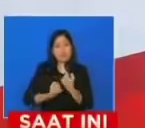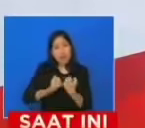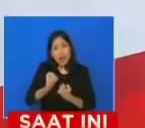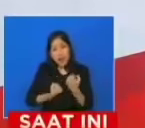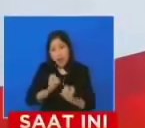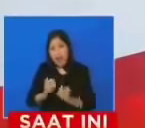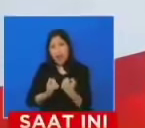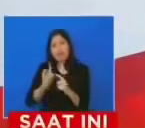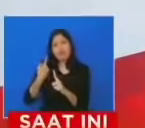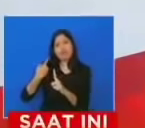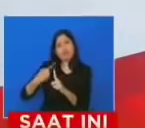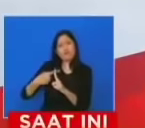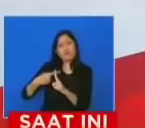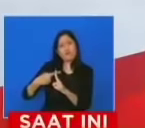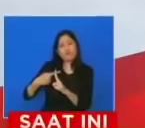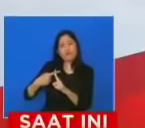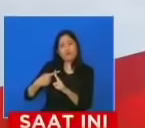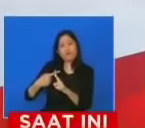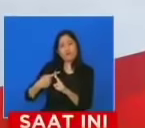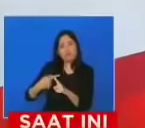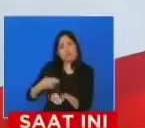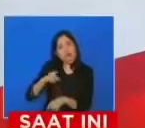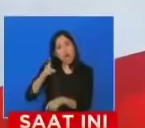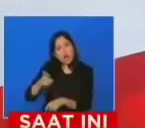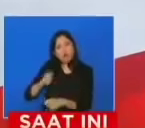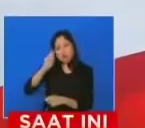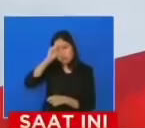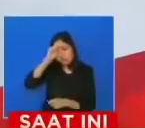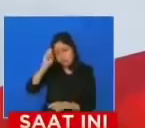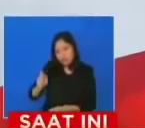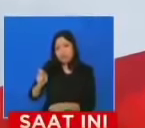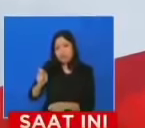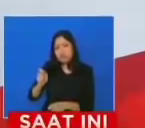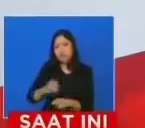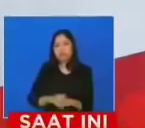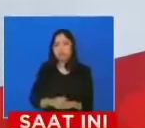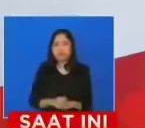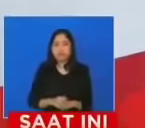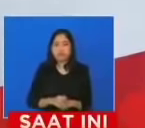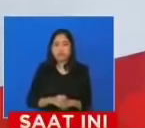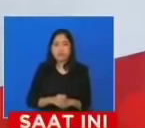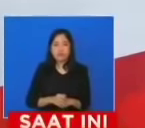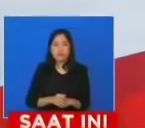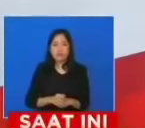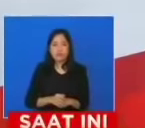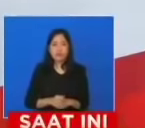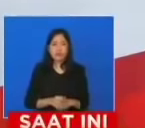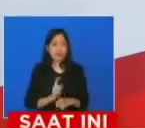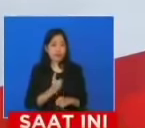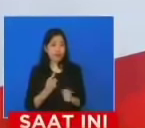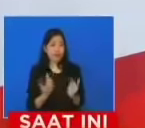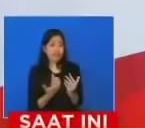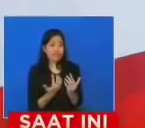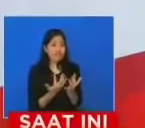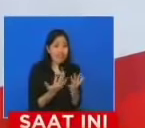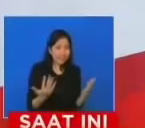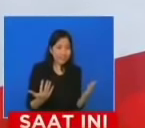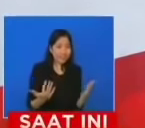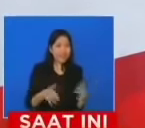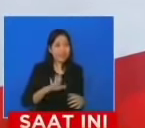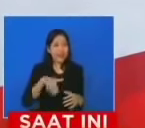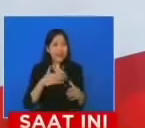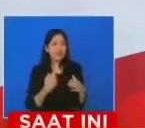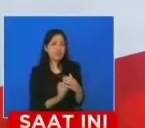yang positif, yang patut diapresiasi, sehingga saudara-saudara kita yang